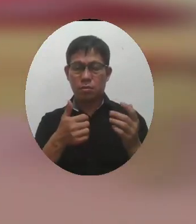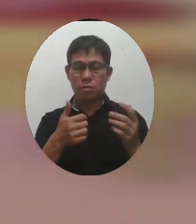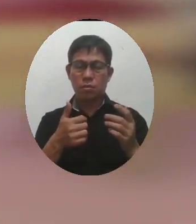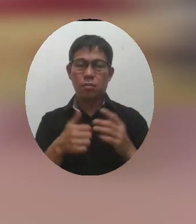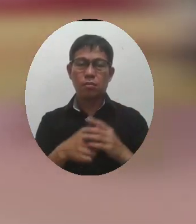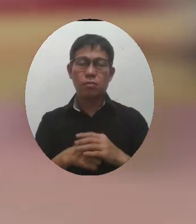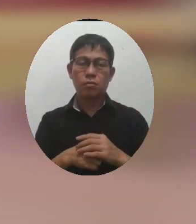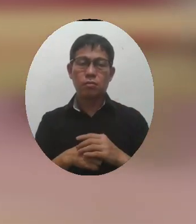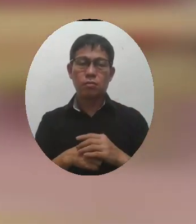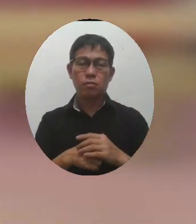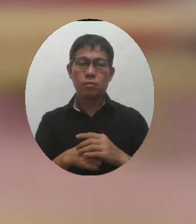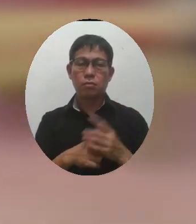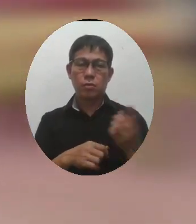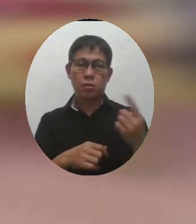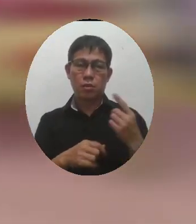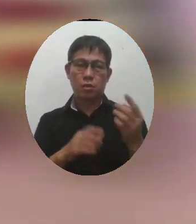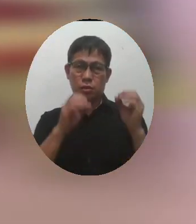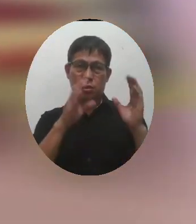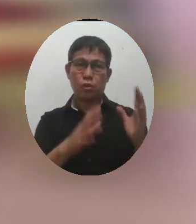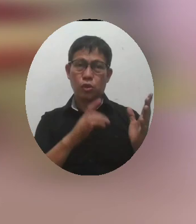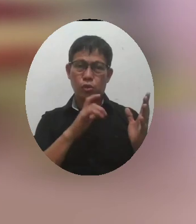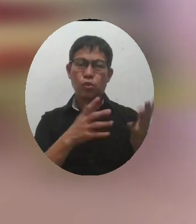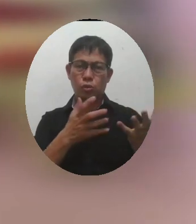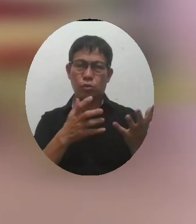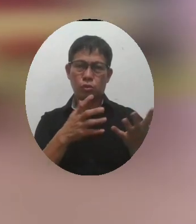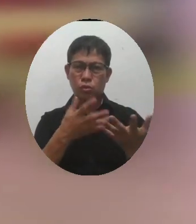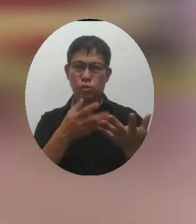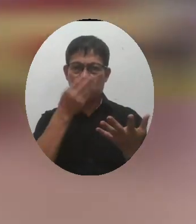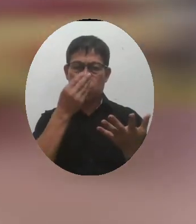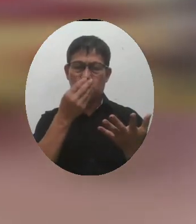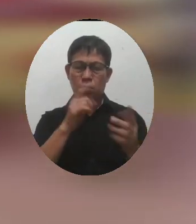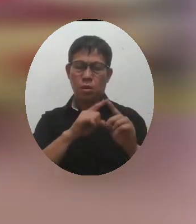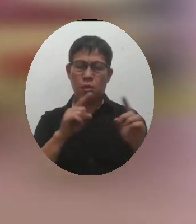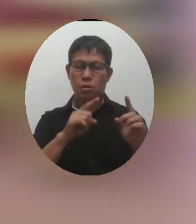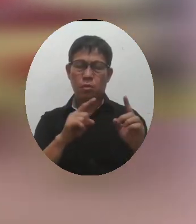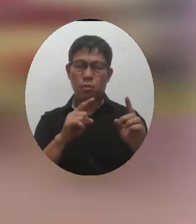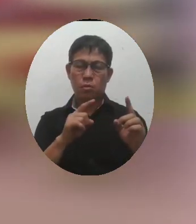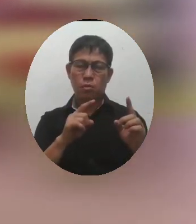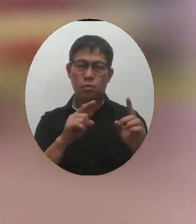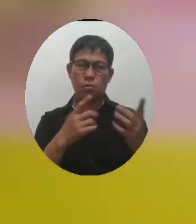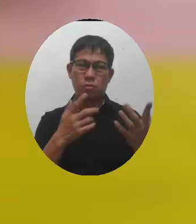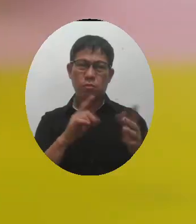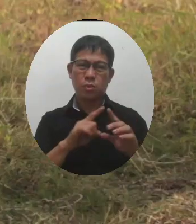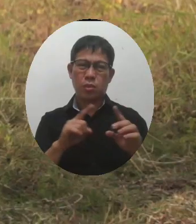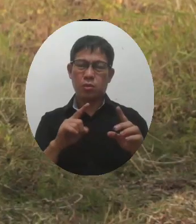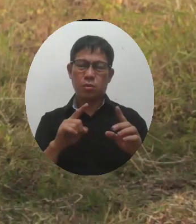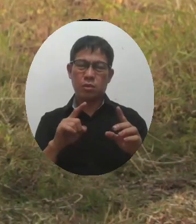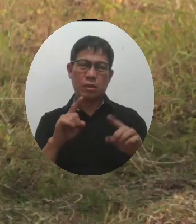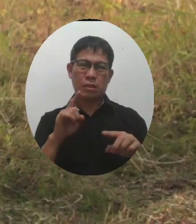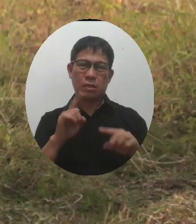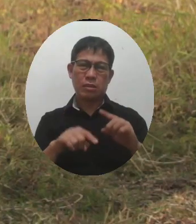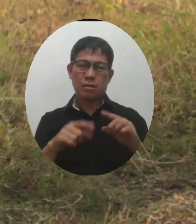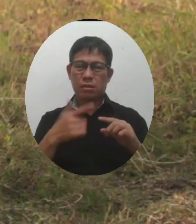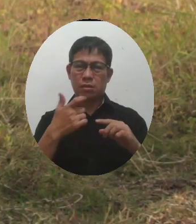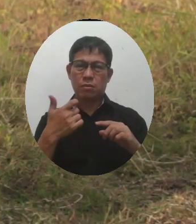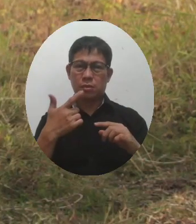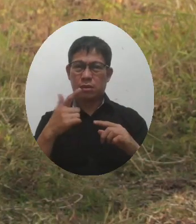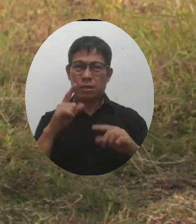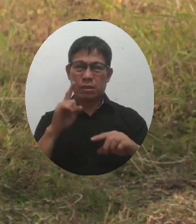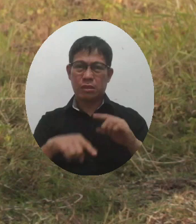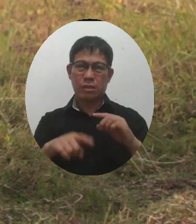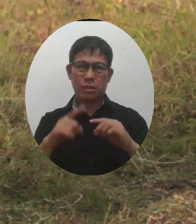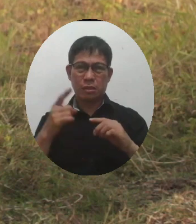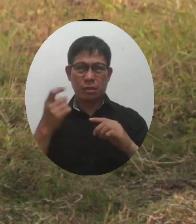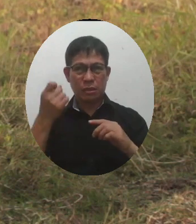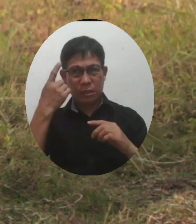Sabi nga po ng teacher niya, gustong-gustong matuto ng bata. Pero na nalilimitahan kasi dahil hindi nga po niya naiintindihan, hindi